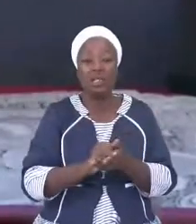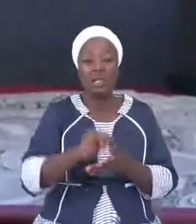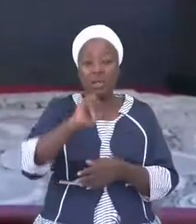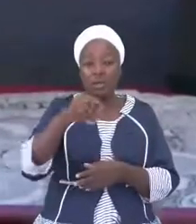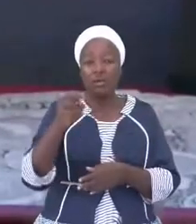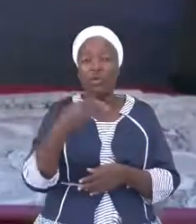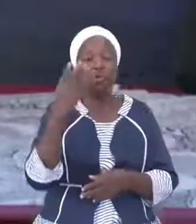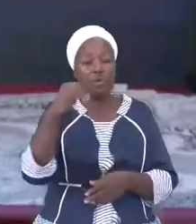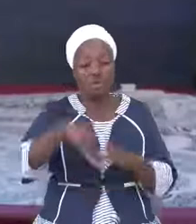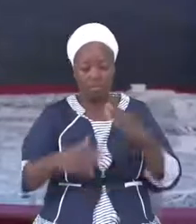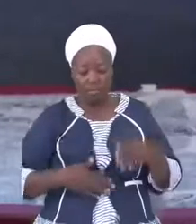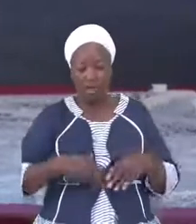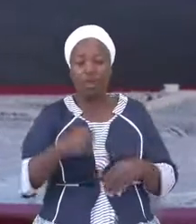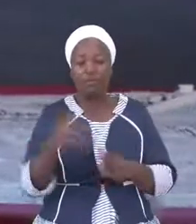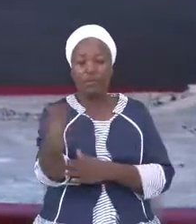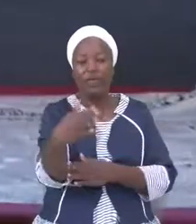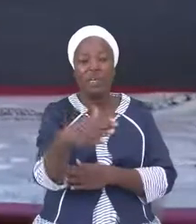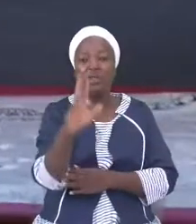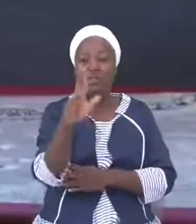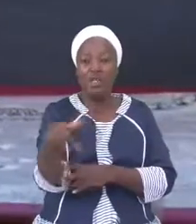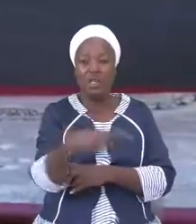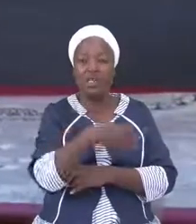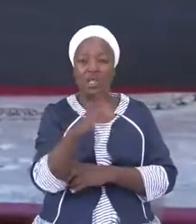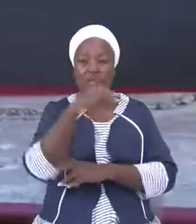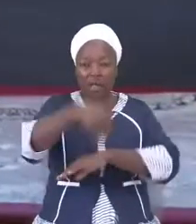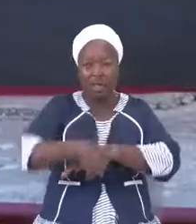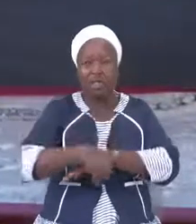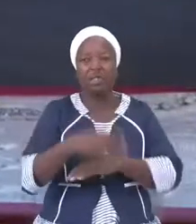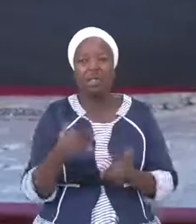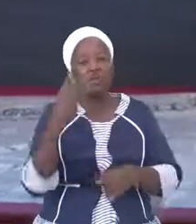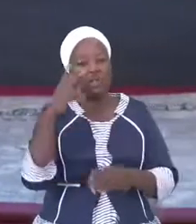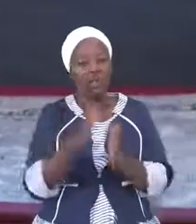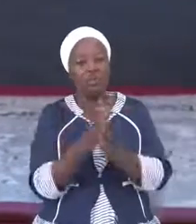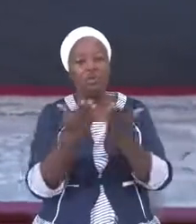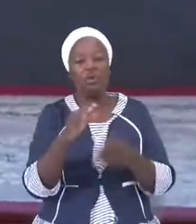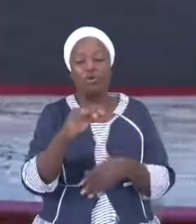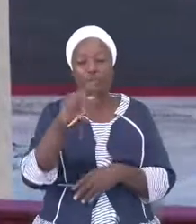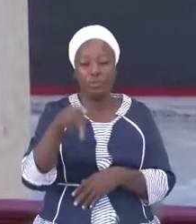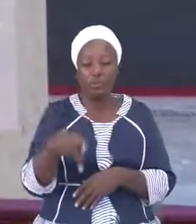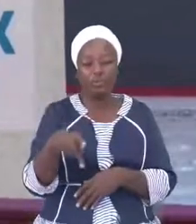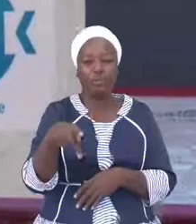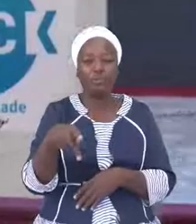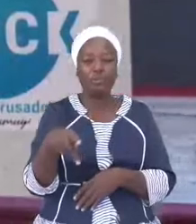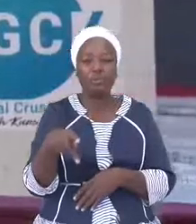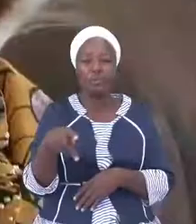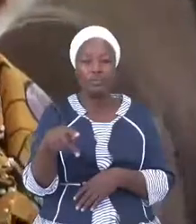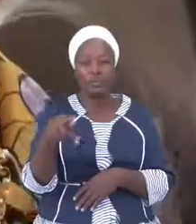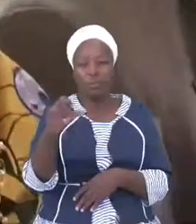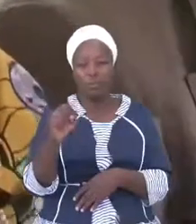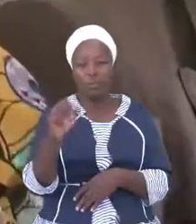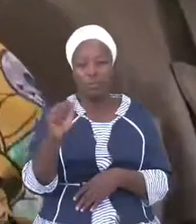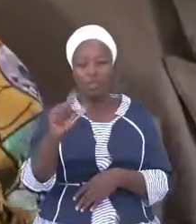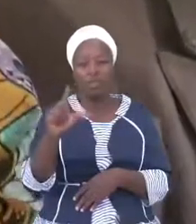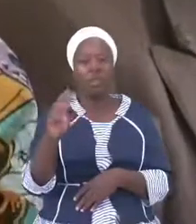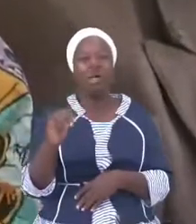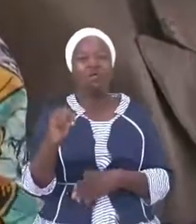Jonas fut dans le ventre du poisson 3 jours et 3 nuits. Et on va au psaume